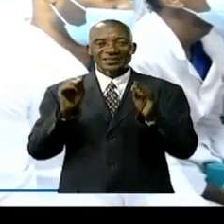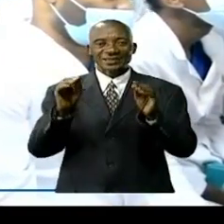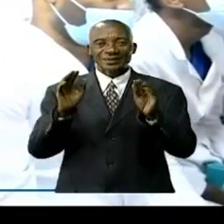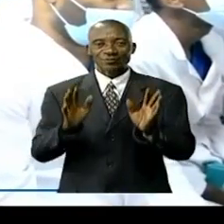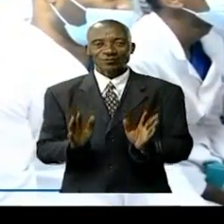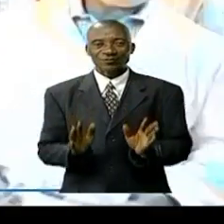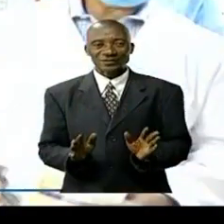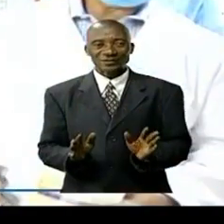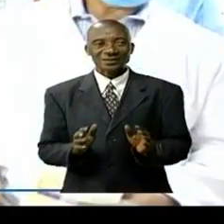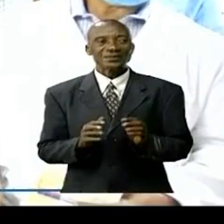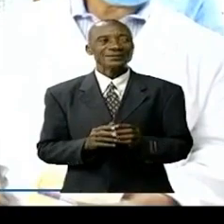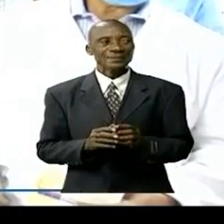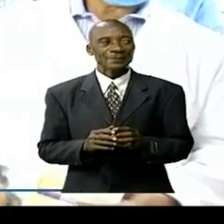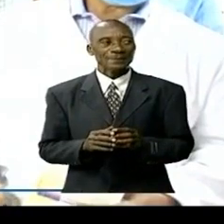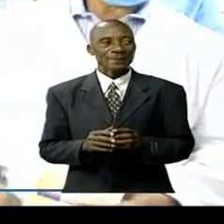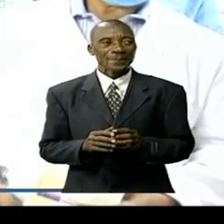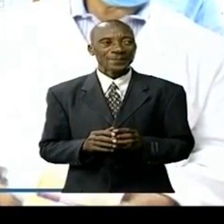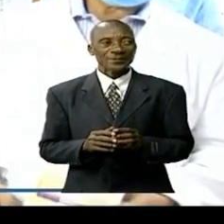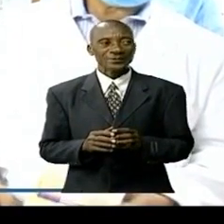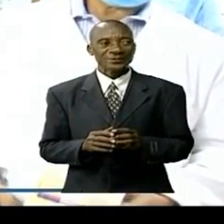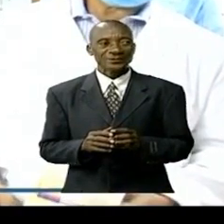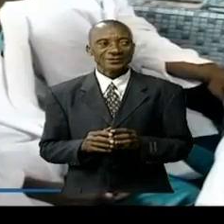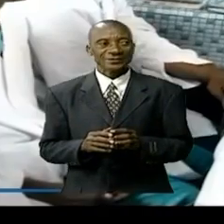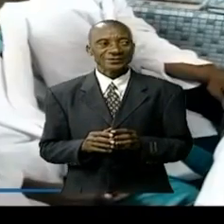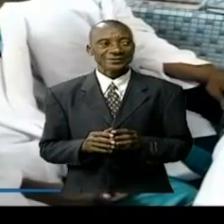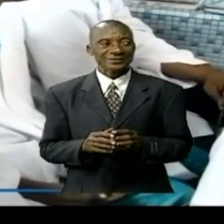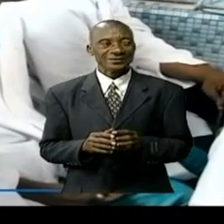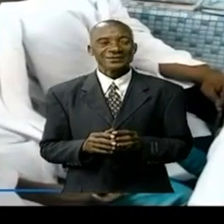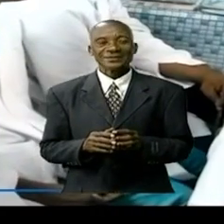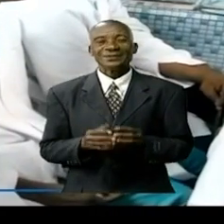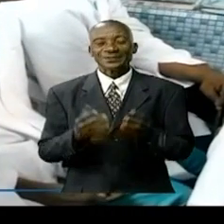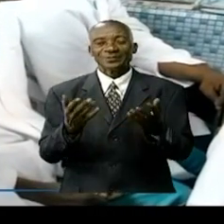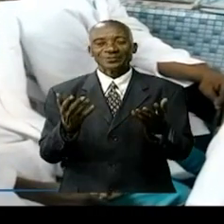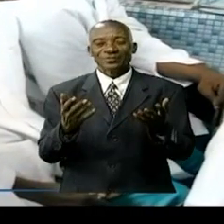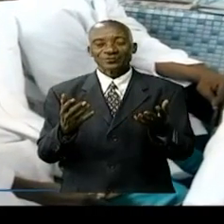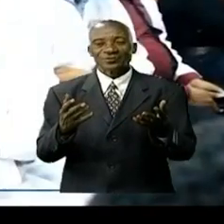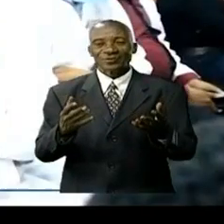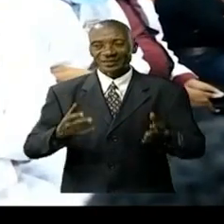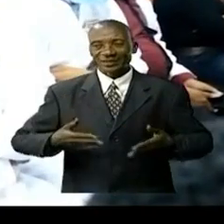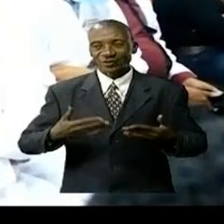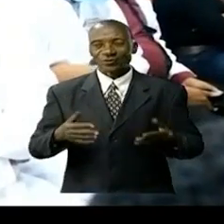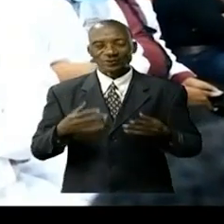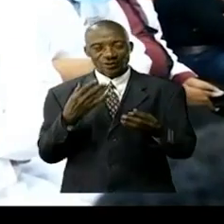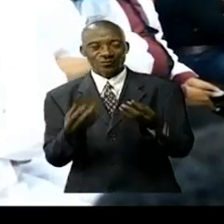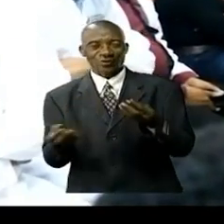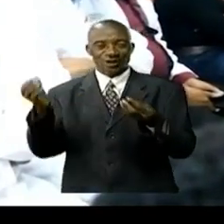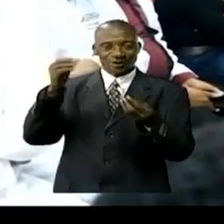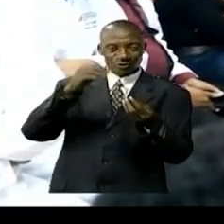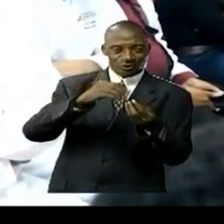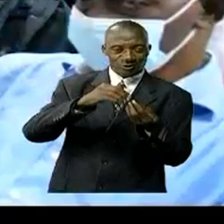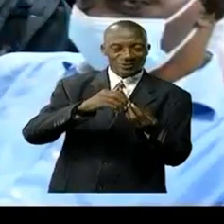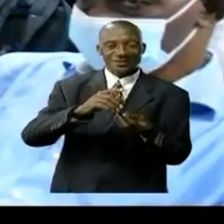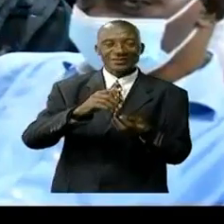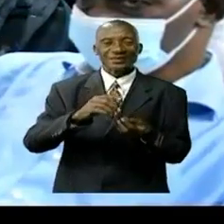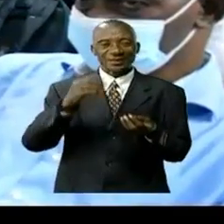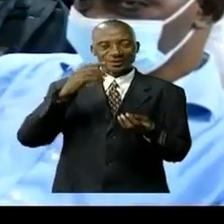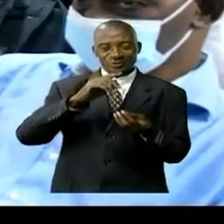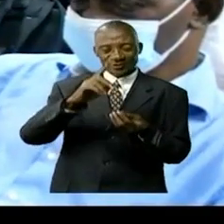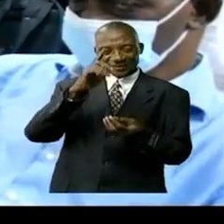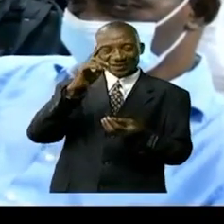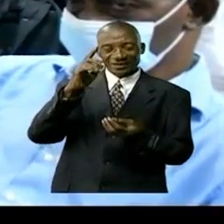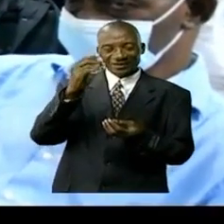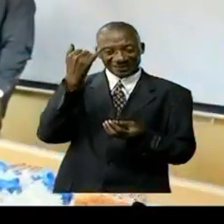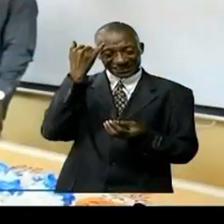en droit de s'estimer heureux d'avoir ajouté un plus à leurs connaissances à la faveur de la conférence qui